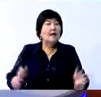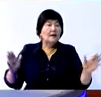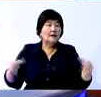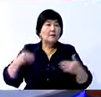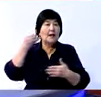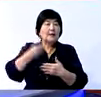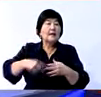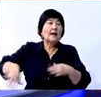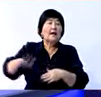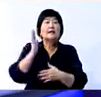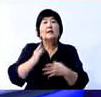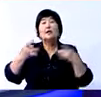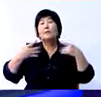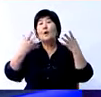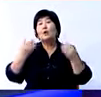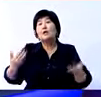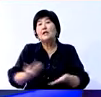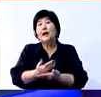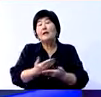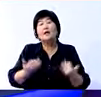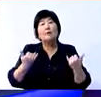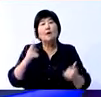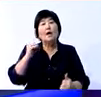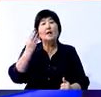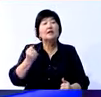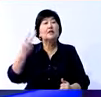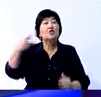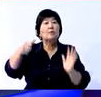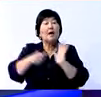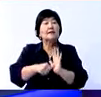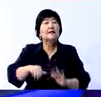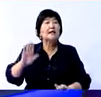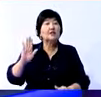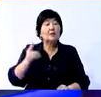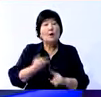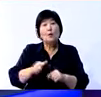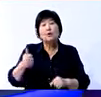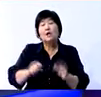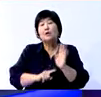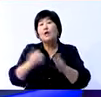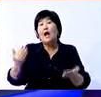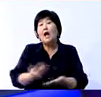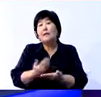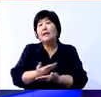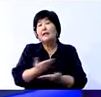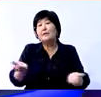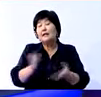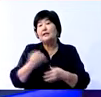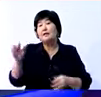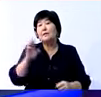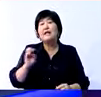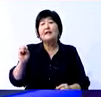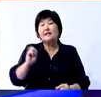Ассаламу алейкум, ардақты ағайын. Тікелей эфирде күндізгі жаңалықтар. Бүгін қарашаның 26-сы, сейсенбі. Осы сағатқа келіп түскен ақпараттармен таныстыратын мен